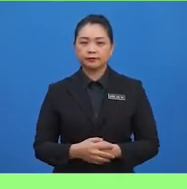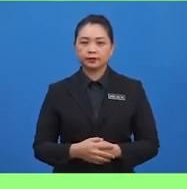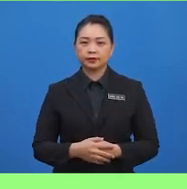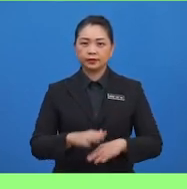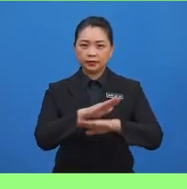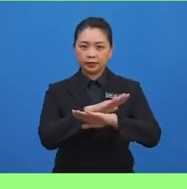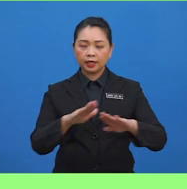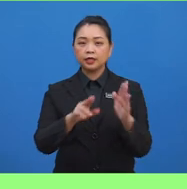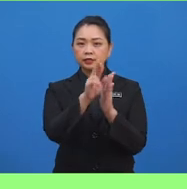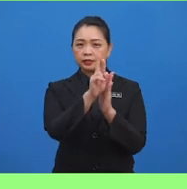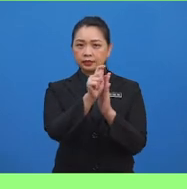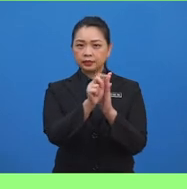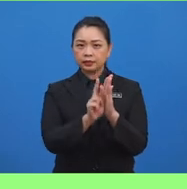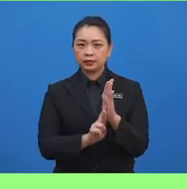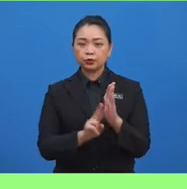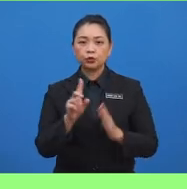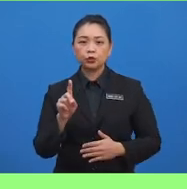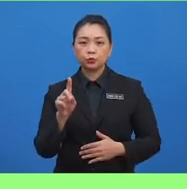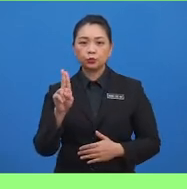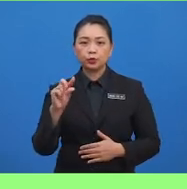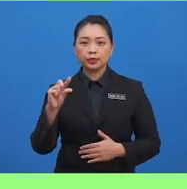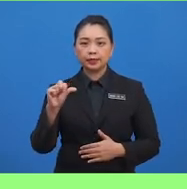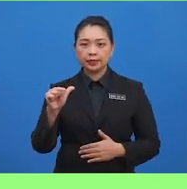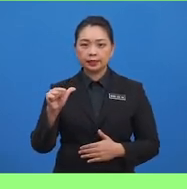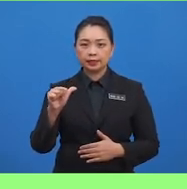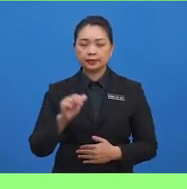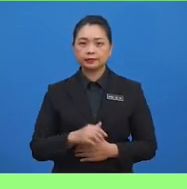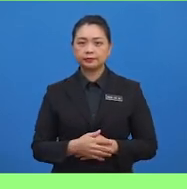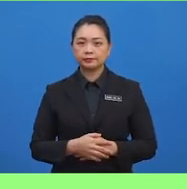tekanan tidak terduga